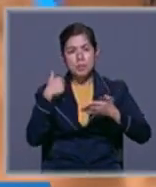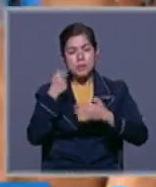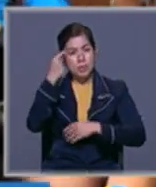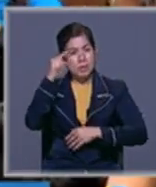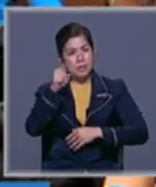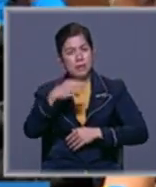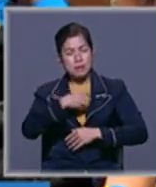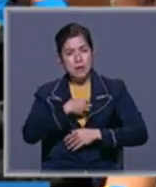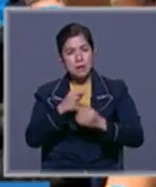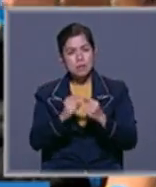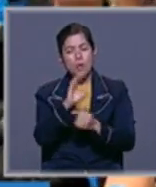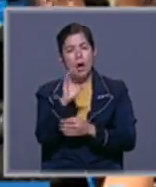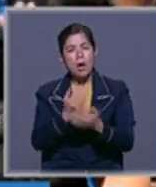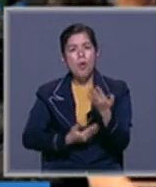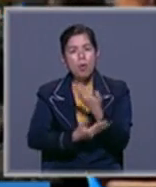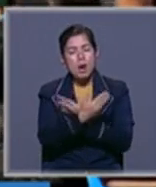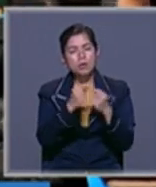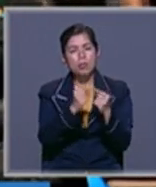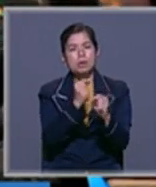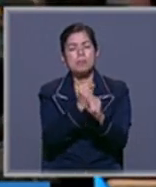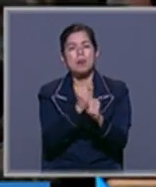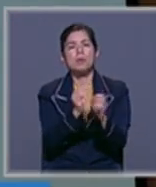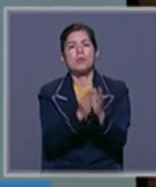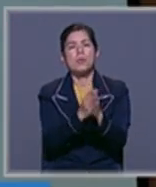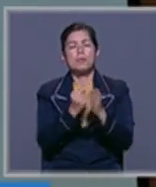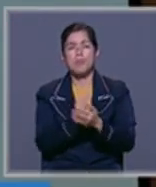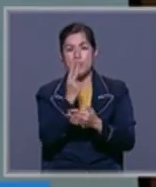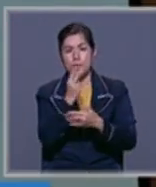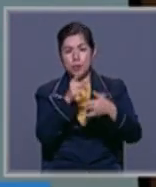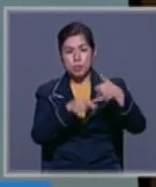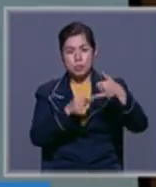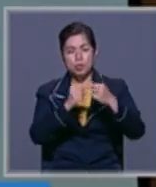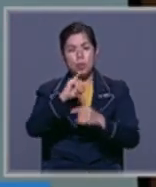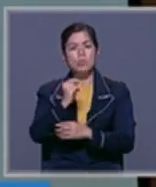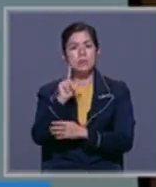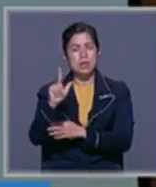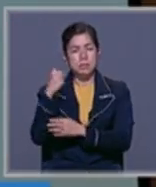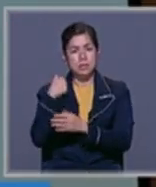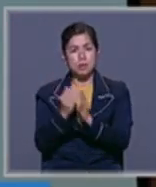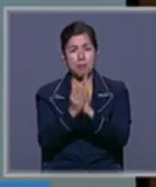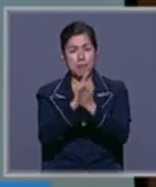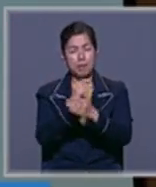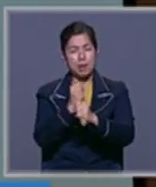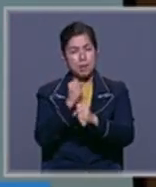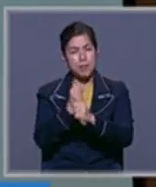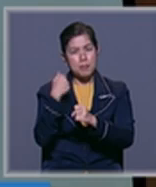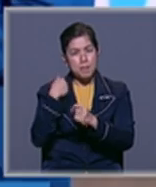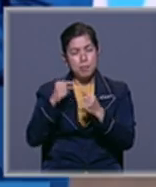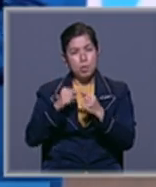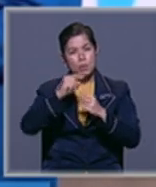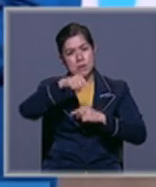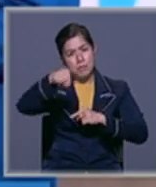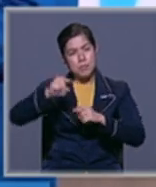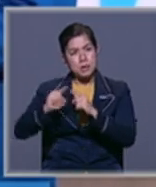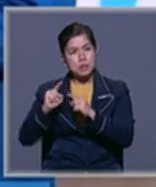หาโอกาสร่วมงานกันลองฟังคุณจุรินทร์พูดเรื่องการปรับพรรคประชาธิปัตย์ไม่ทำงานแบบฮีโร่แต่ทำงานแบบอเวนเจอร์รวมพลังทุกคนในพรรคฟื้นฟูพร